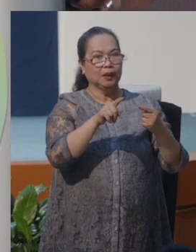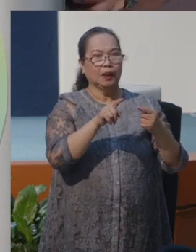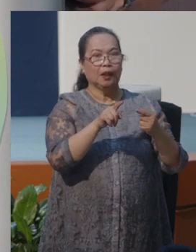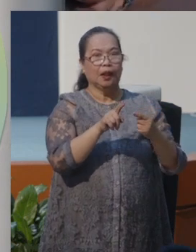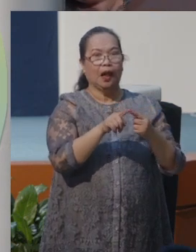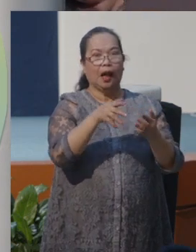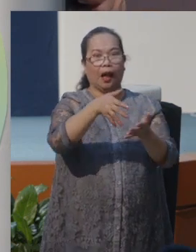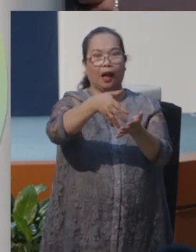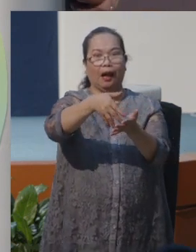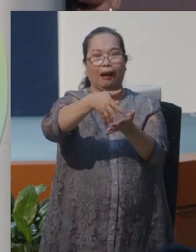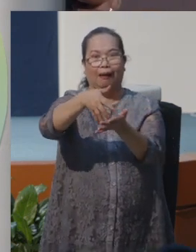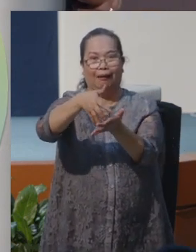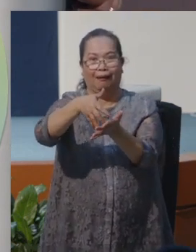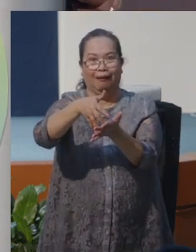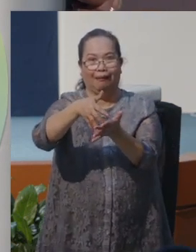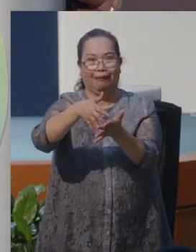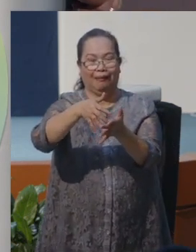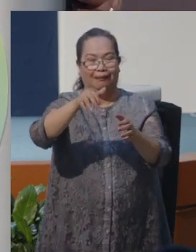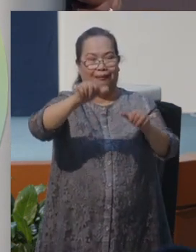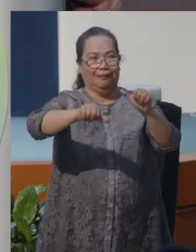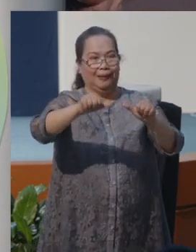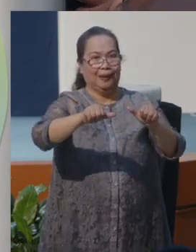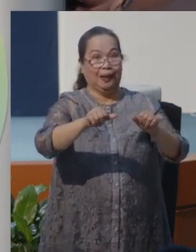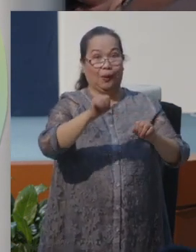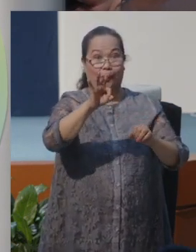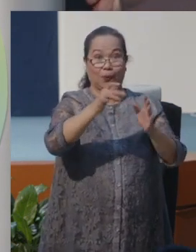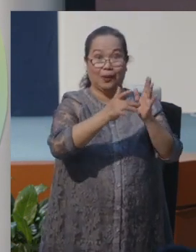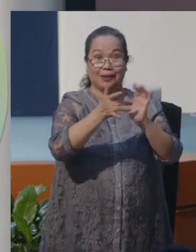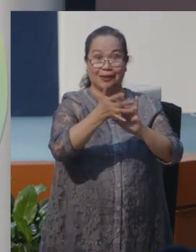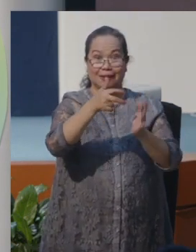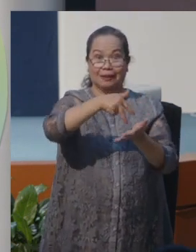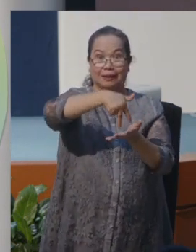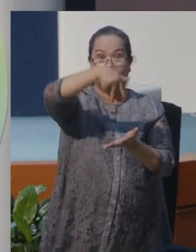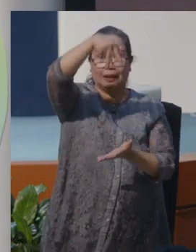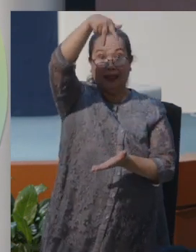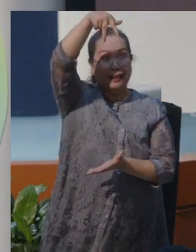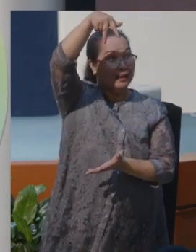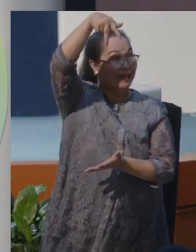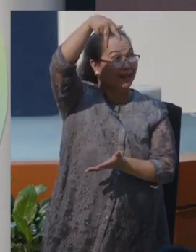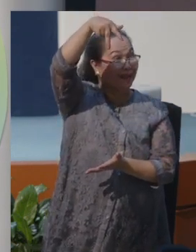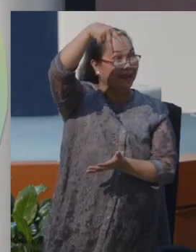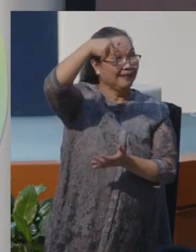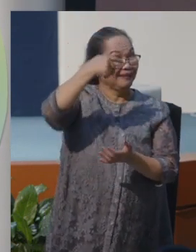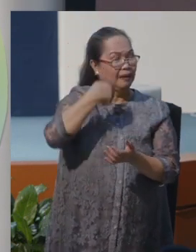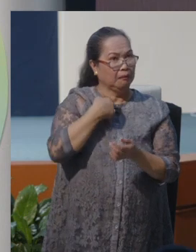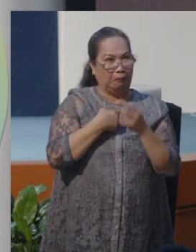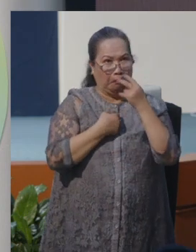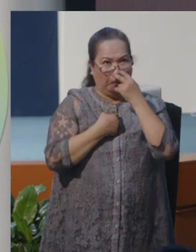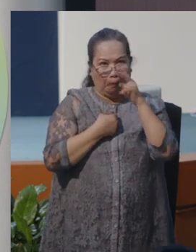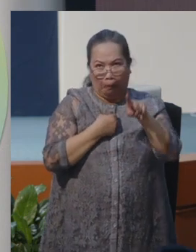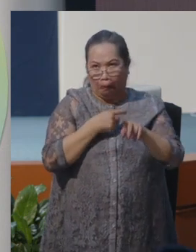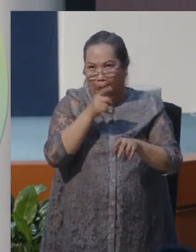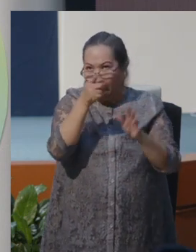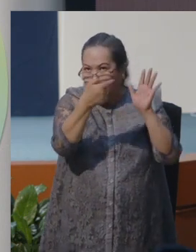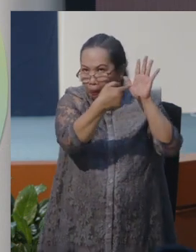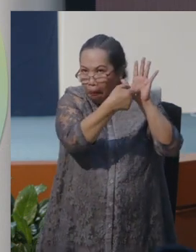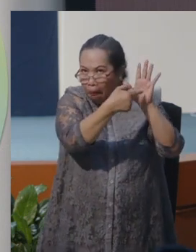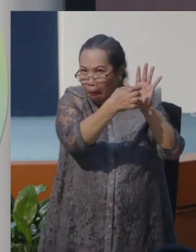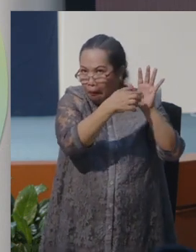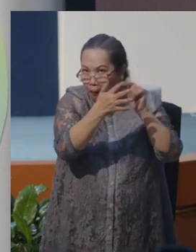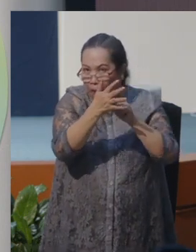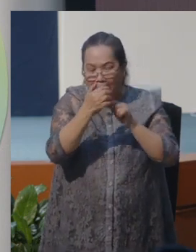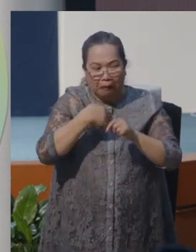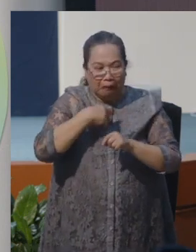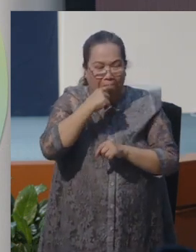kanyang pananampalataya, kaya nag-doubt siya saglit. Pero pagkatapos niya makita si Jesus, ang wika naman niya sa John 20:28,